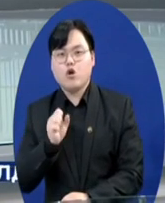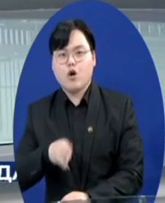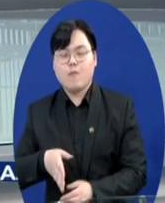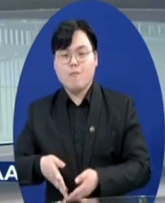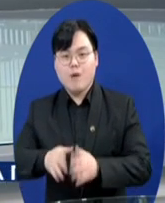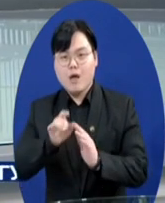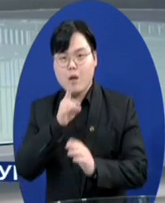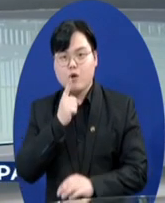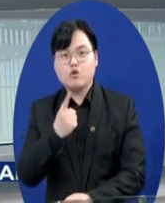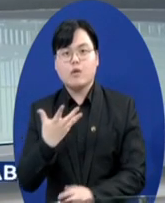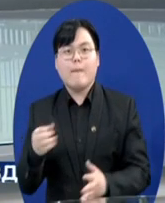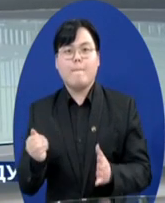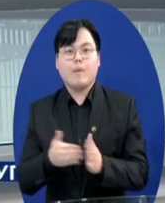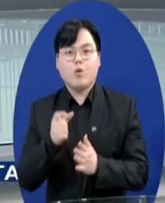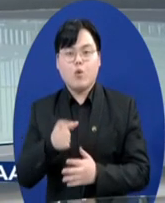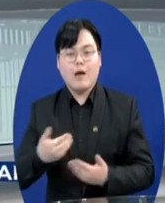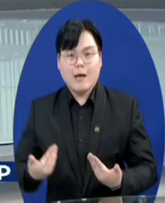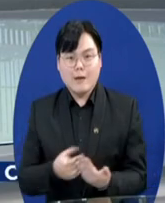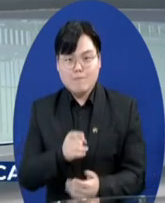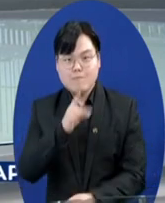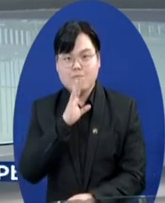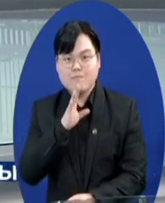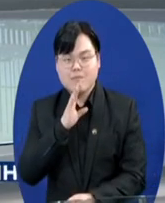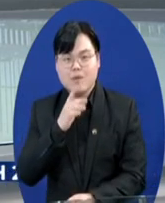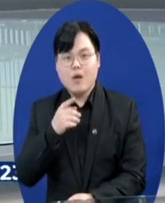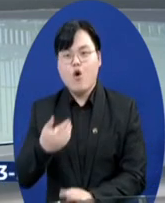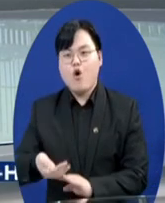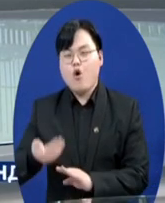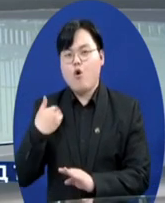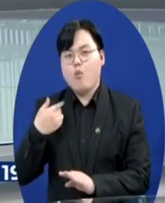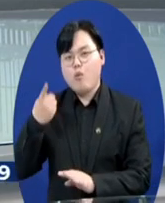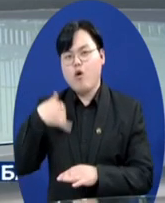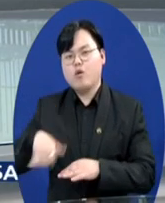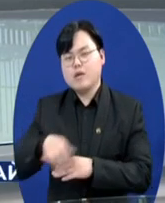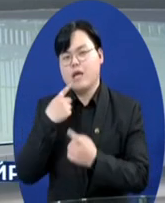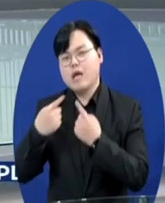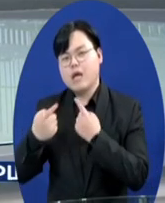хүнтэй дагуул хот байгуулах төлөвлөгөө гаргасан. Манай улс өмнө хэд хэдэн удаа дагуул хот байгуулах талаар ярьж байсан ч